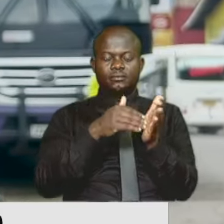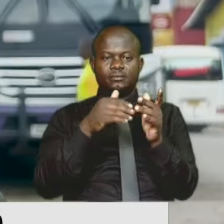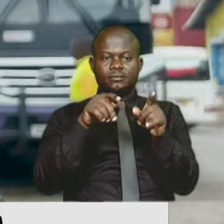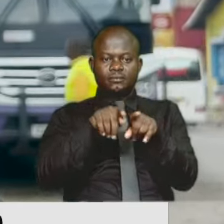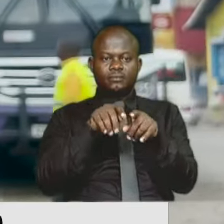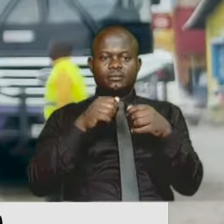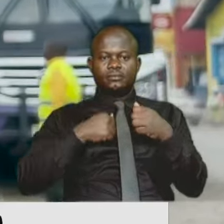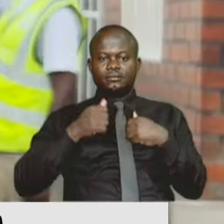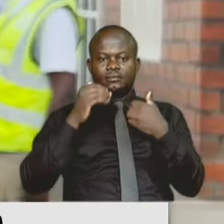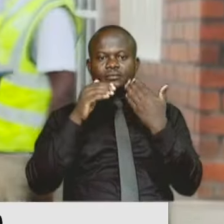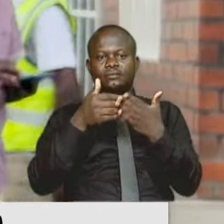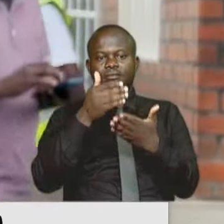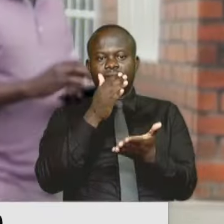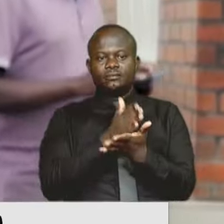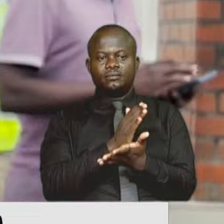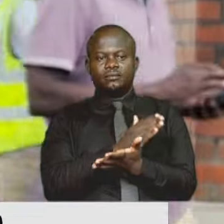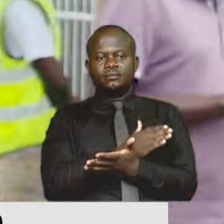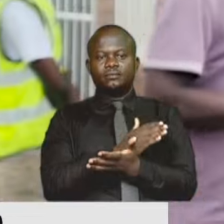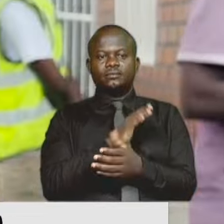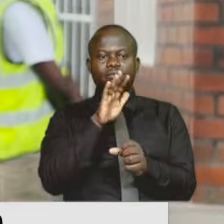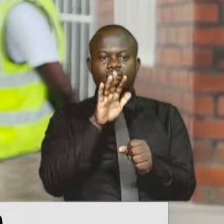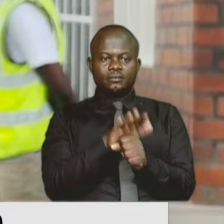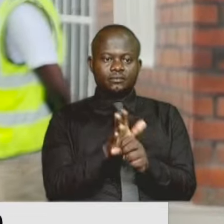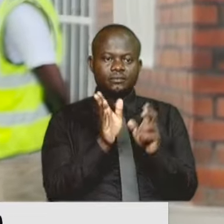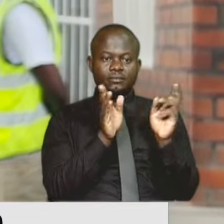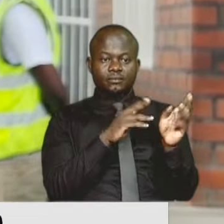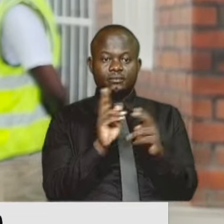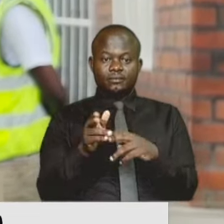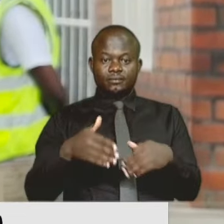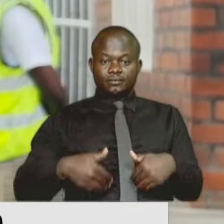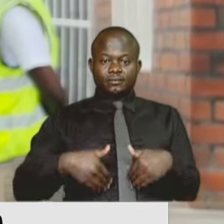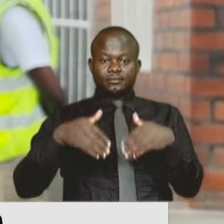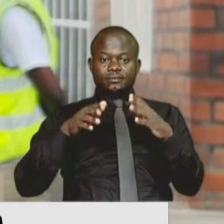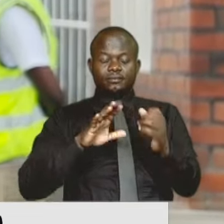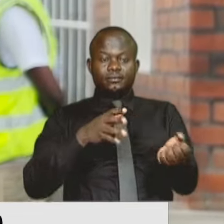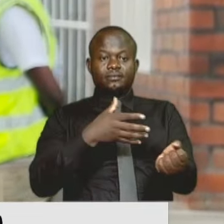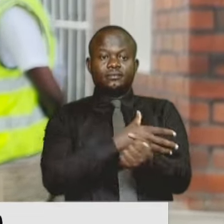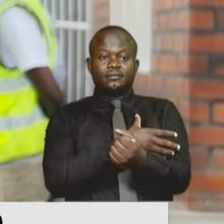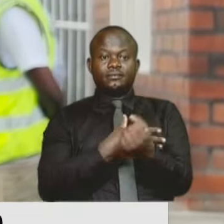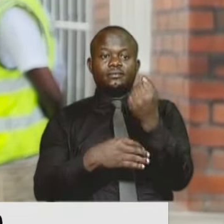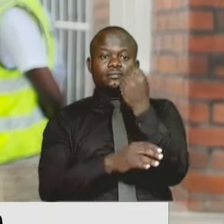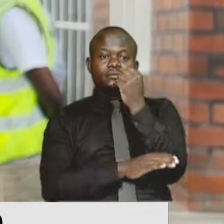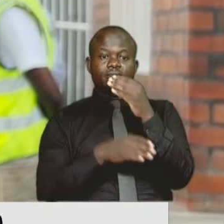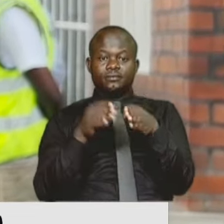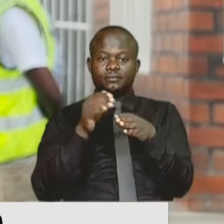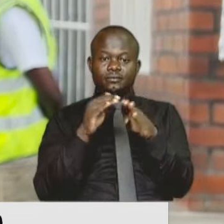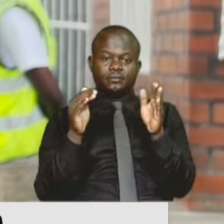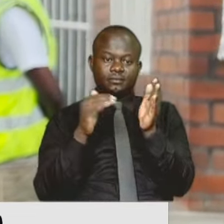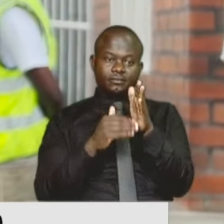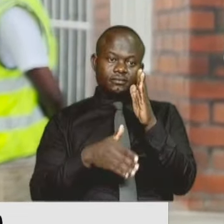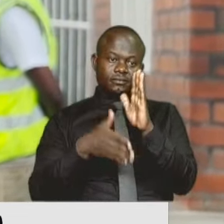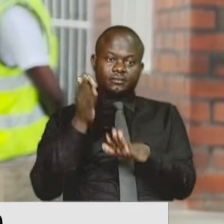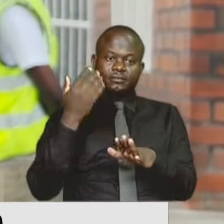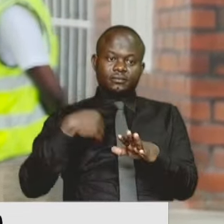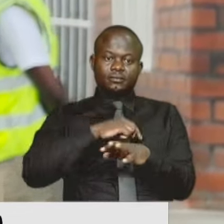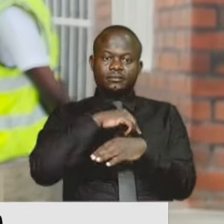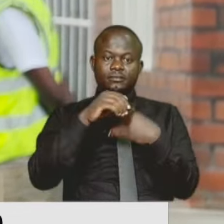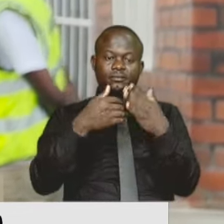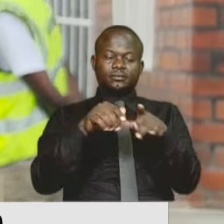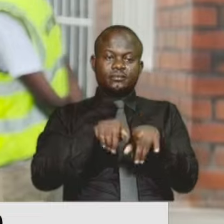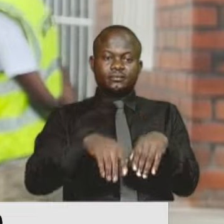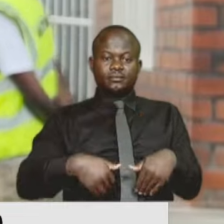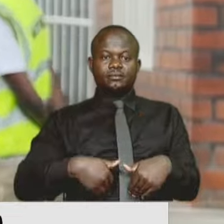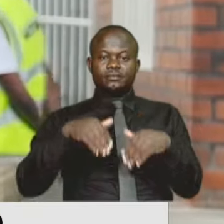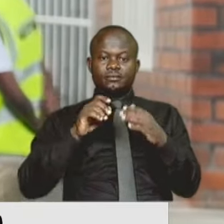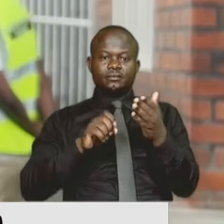ngo iki cyorezo tugihashe cyane. Mu bisanzwe ubundi urubyiruko ni imbaraga z'igihugu zubaka kandi vuba, so twe nk'urubyiruko rero nitwe tugomba gukoresha imbaraga